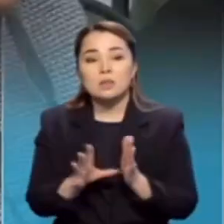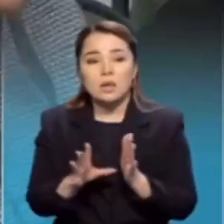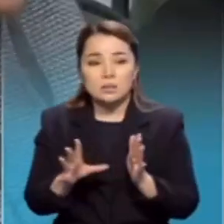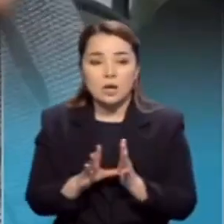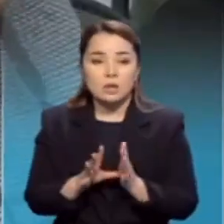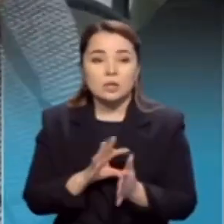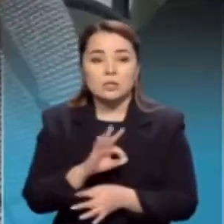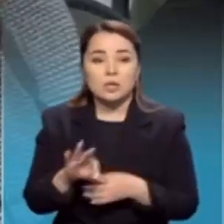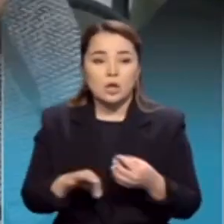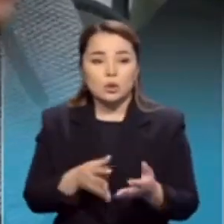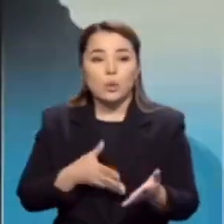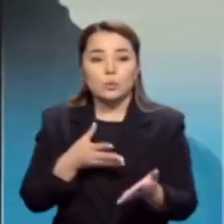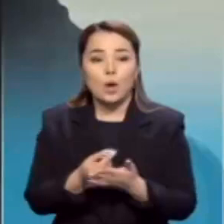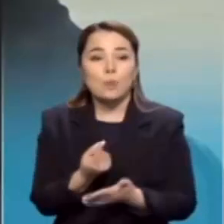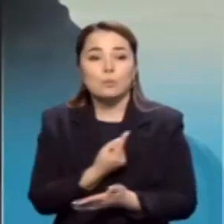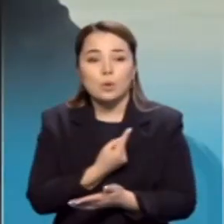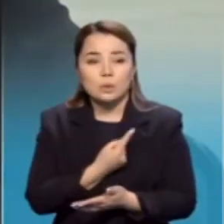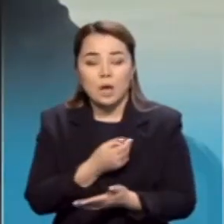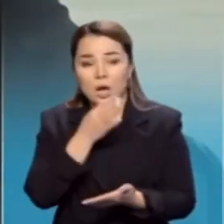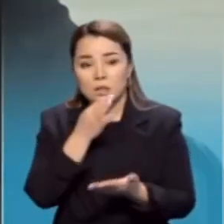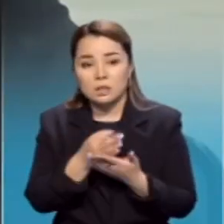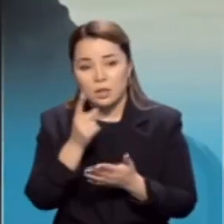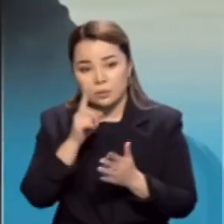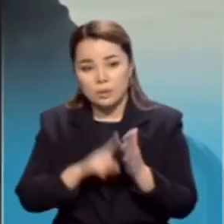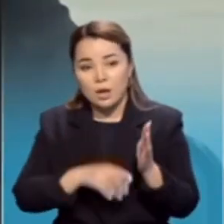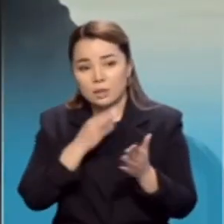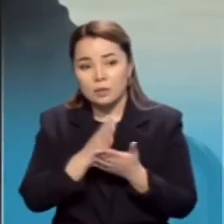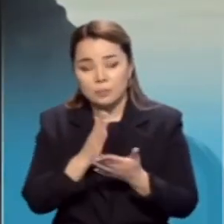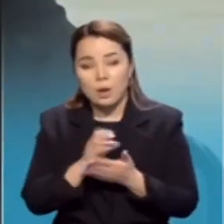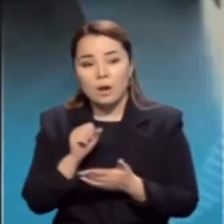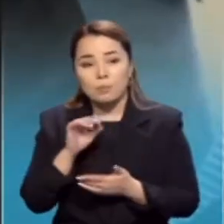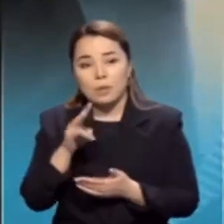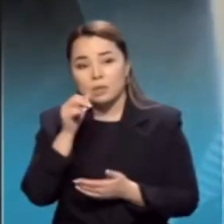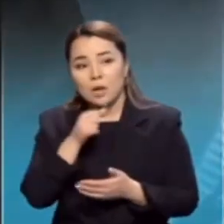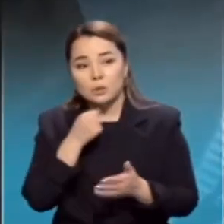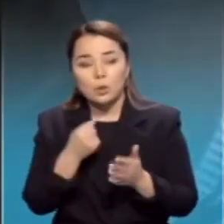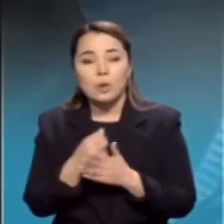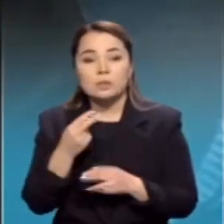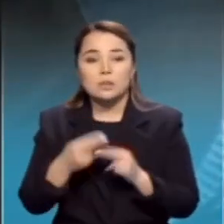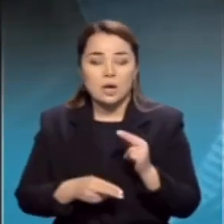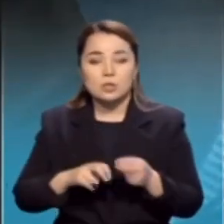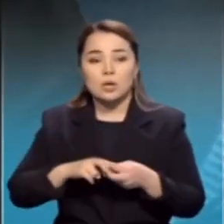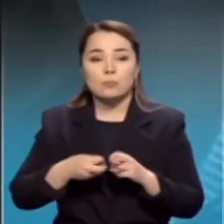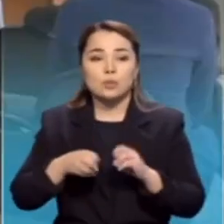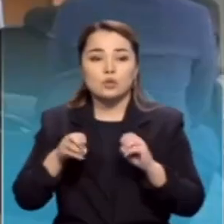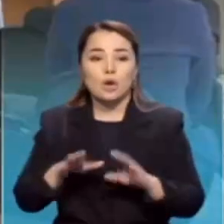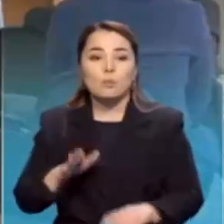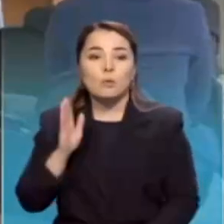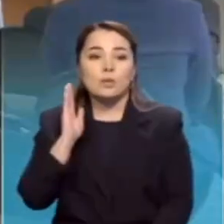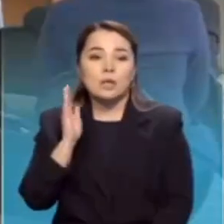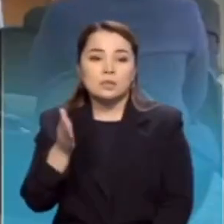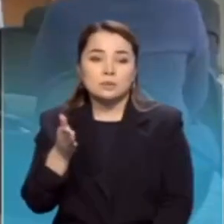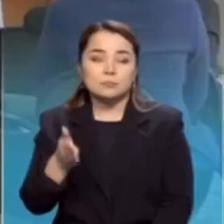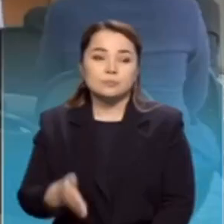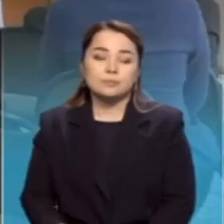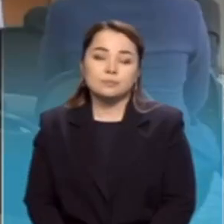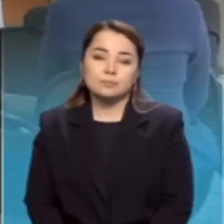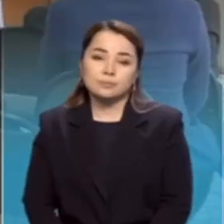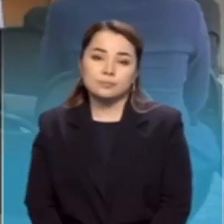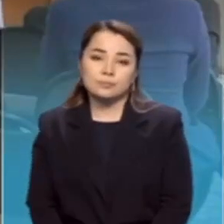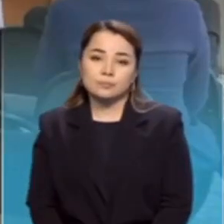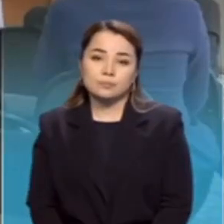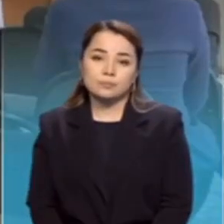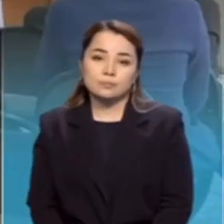қуатының артық төлемақысын монополист өз мойнына алсын дейді. Мәселе ақпан айының соңына дейін шешілмек. Болат Аманбаев, Әділхан Мүтәлапов, Қазақстан